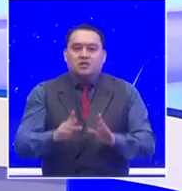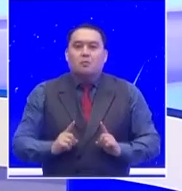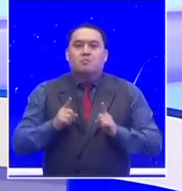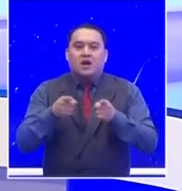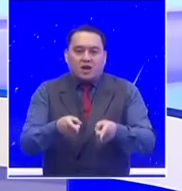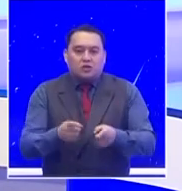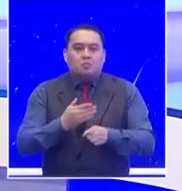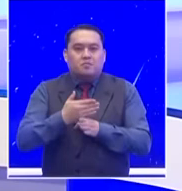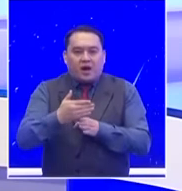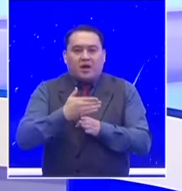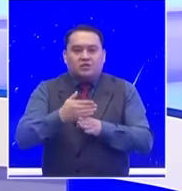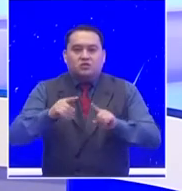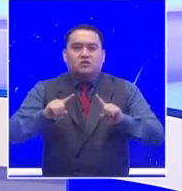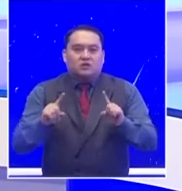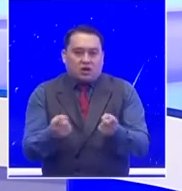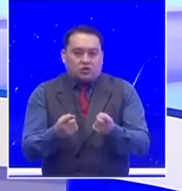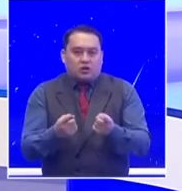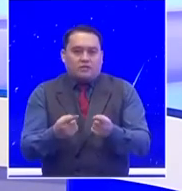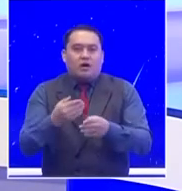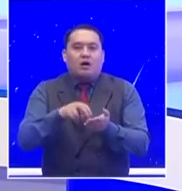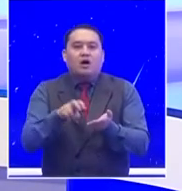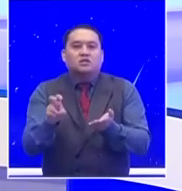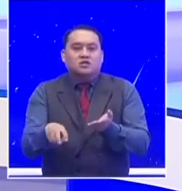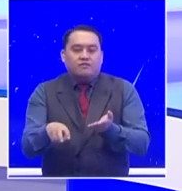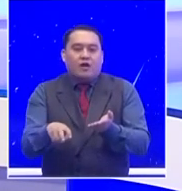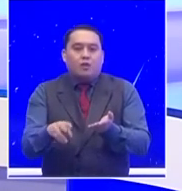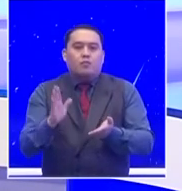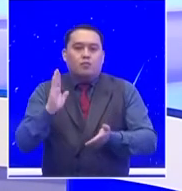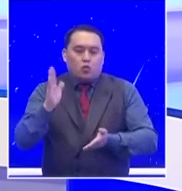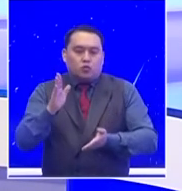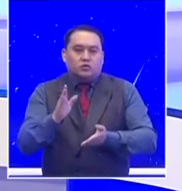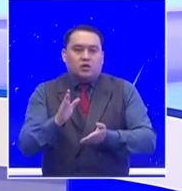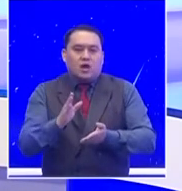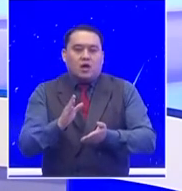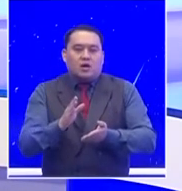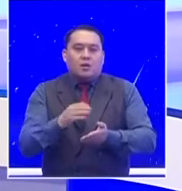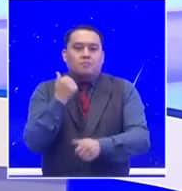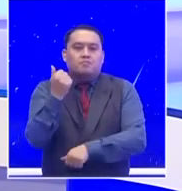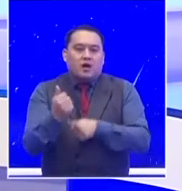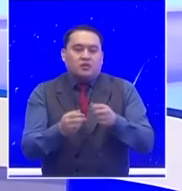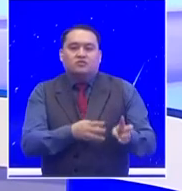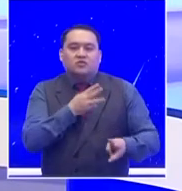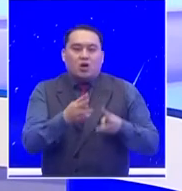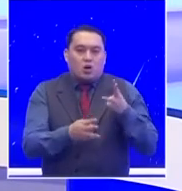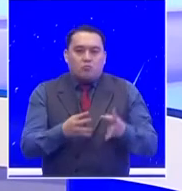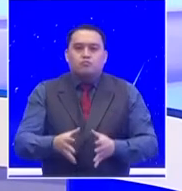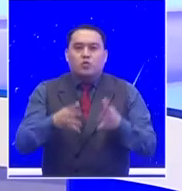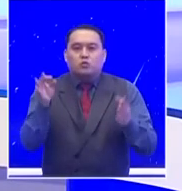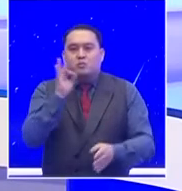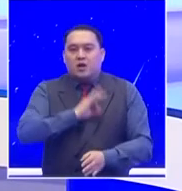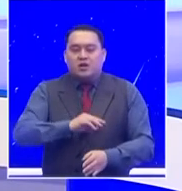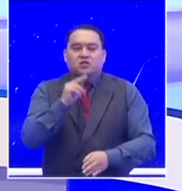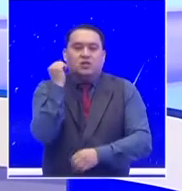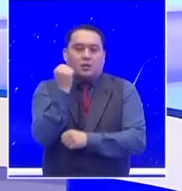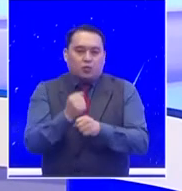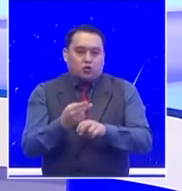к постепенному сокращению. Высвободившиеся средства будут направлены на материальное стимулирование наиболее полезных